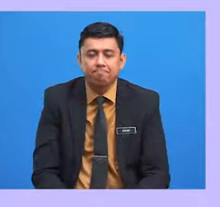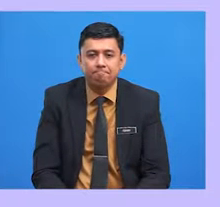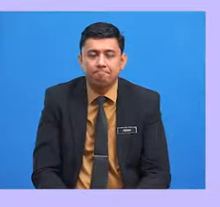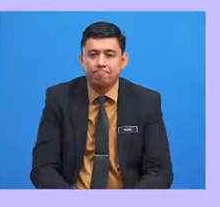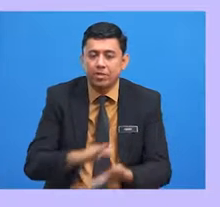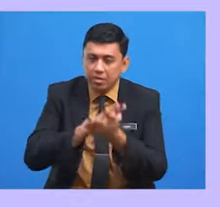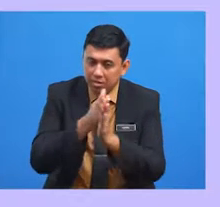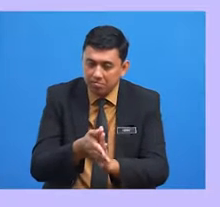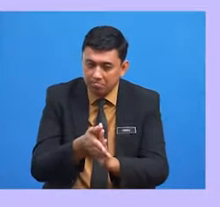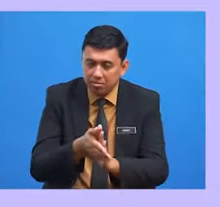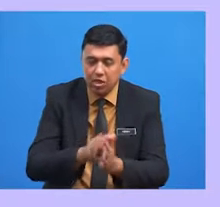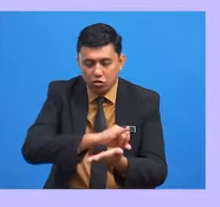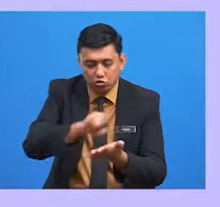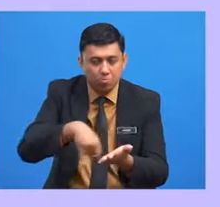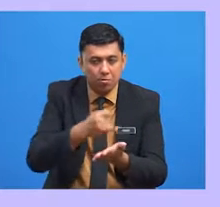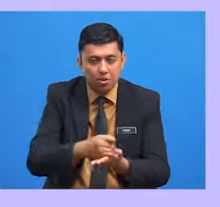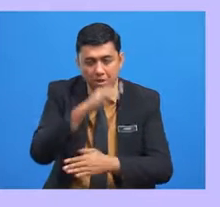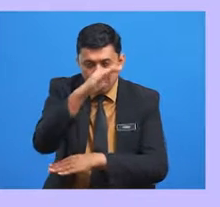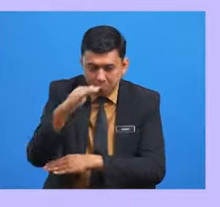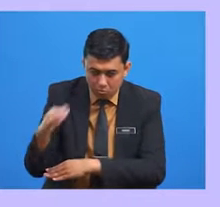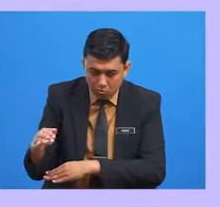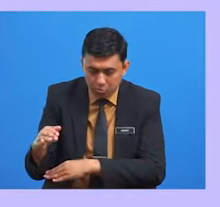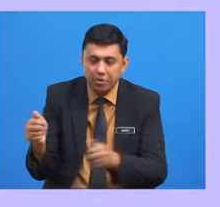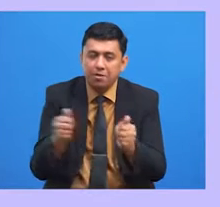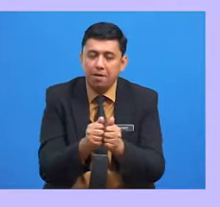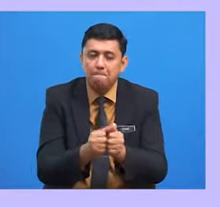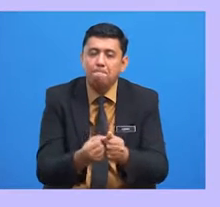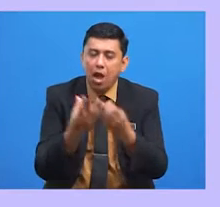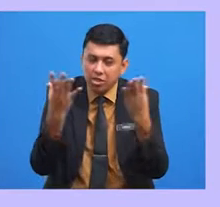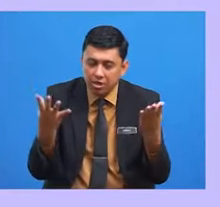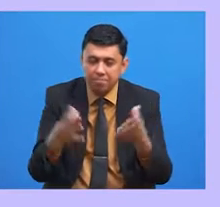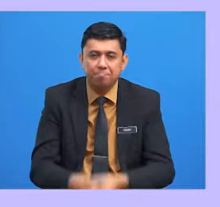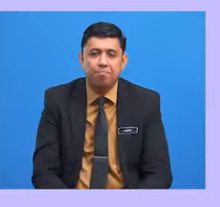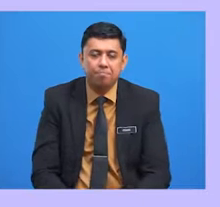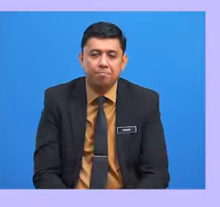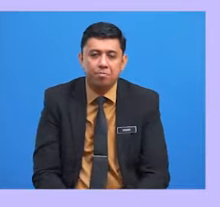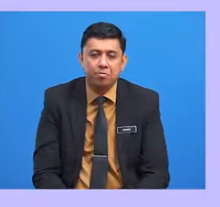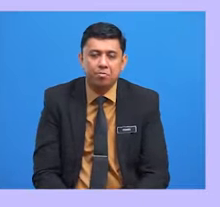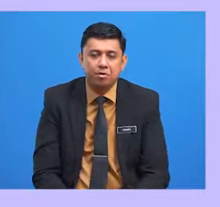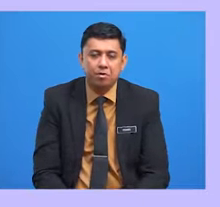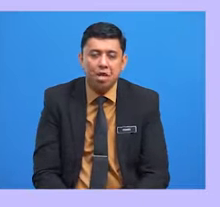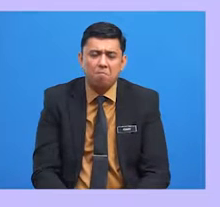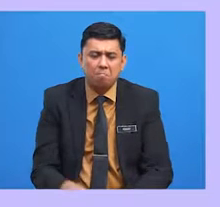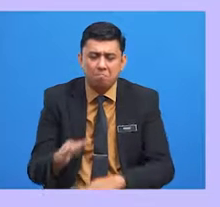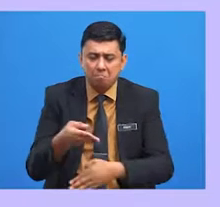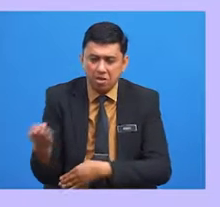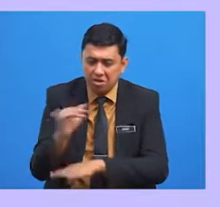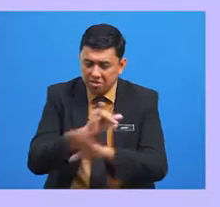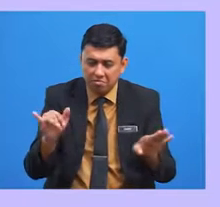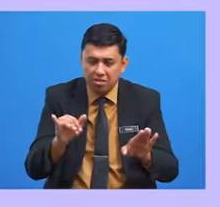Maka, kuantiti diminta akan menurun dengan banyak. Barang yang tidak mempunyai barang pengganti adalah tak